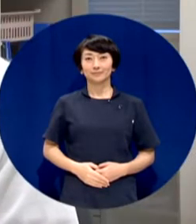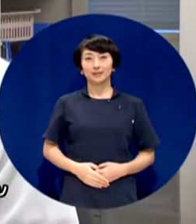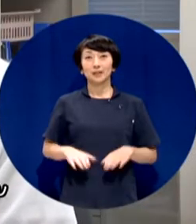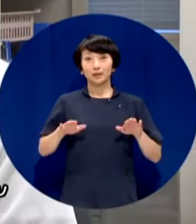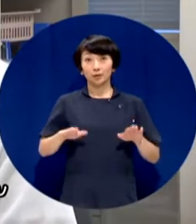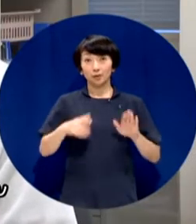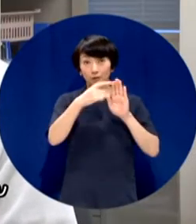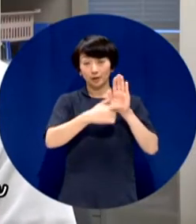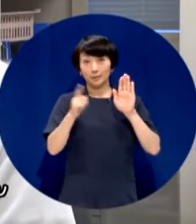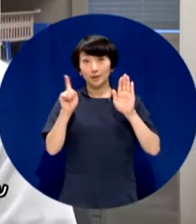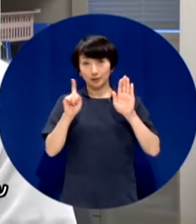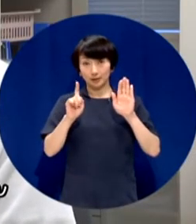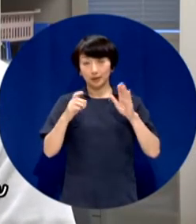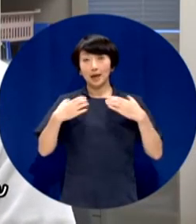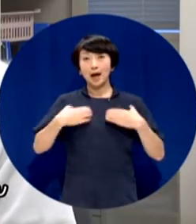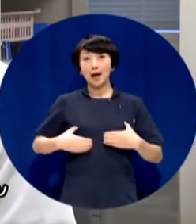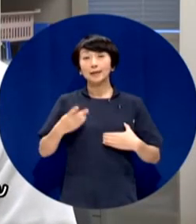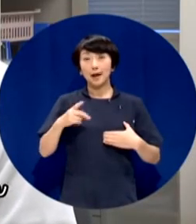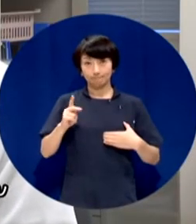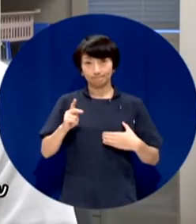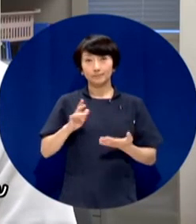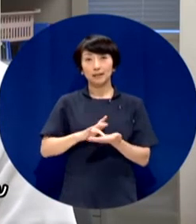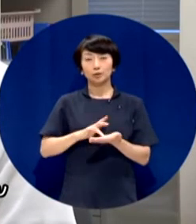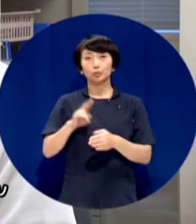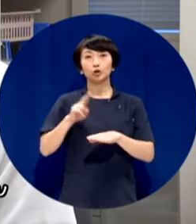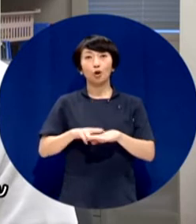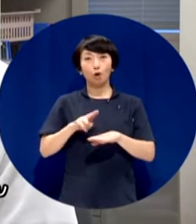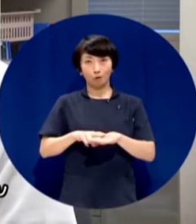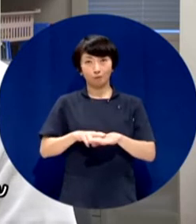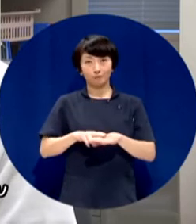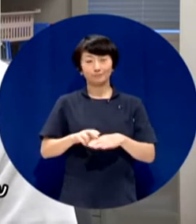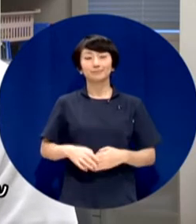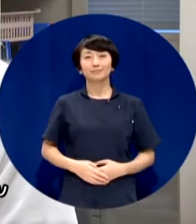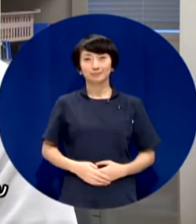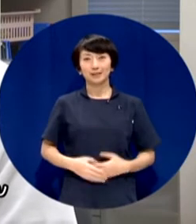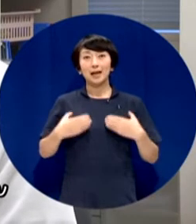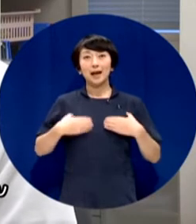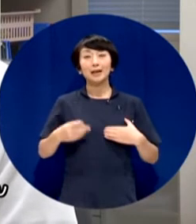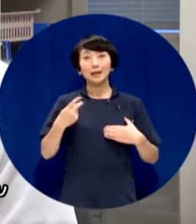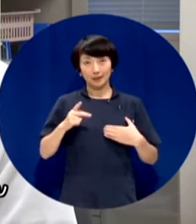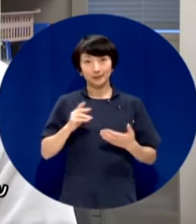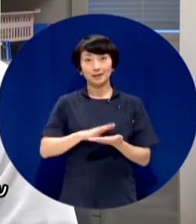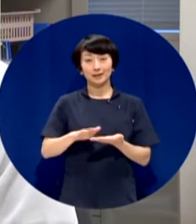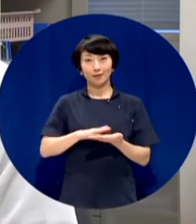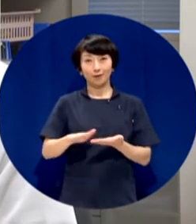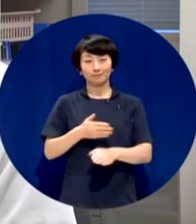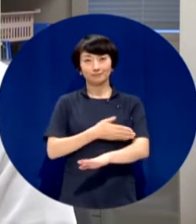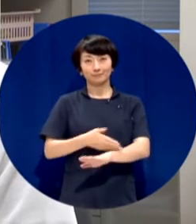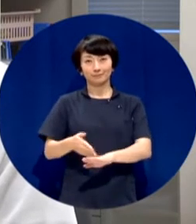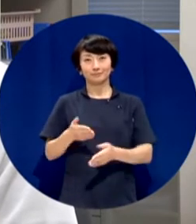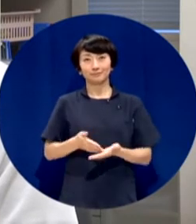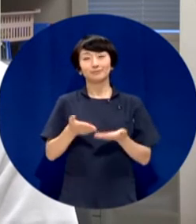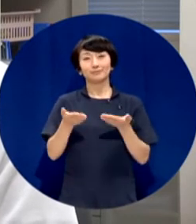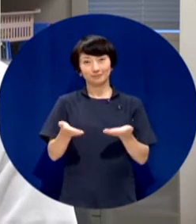本日は、肺がんの薬物療法についてお話しさせていただきます。ではまず肺がんの治療についてお話しさせていただきます